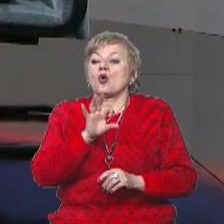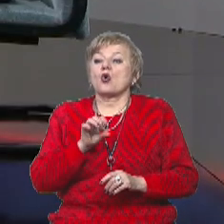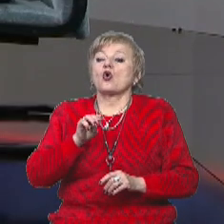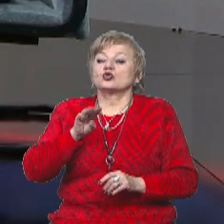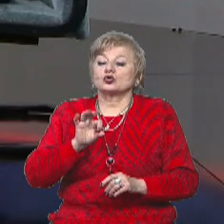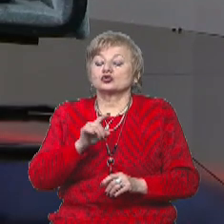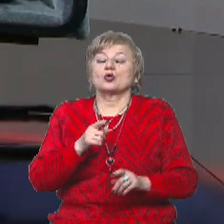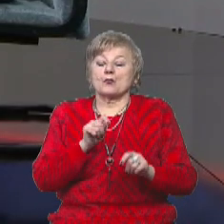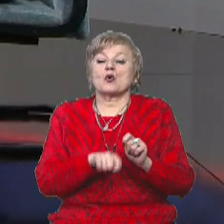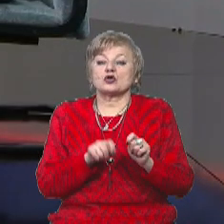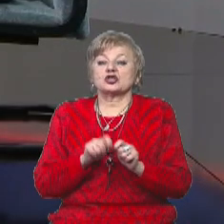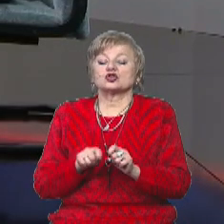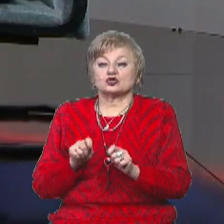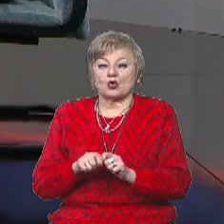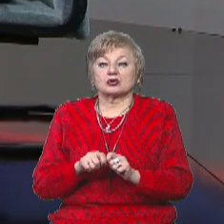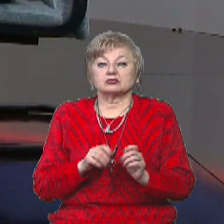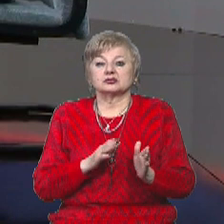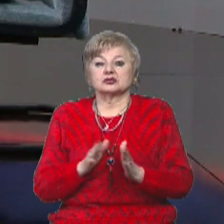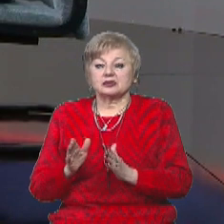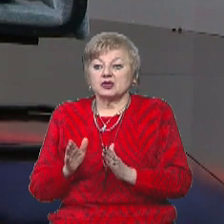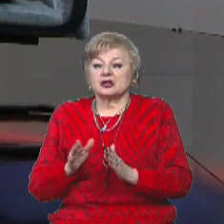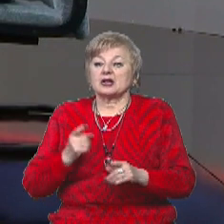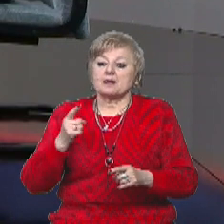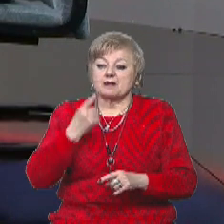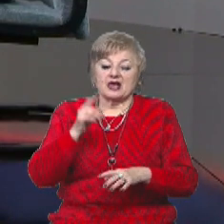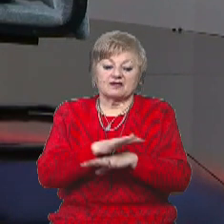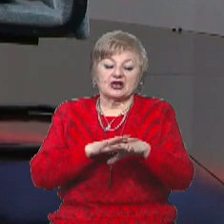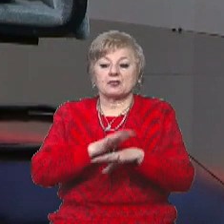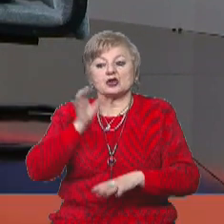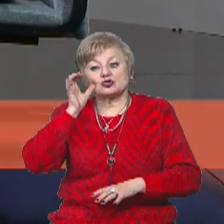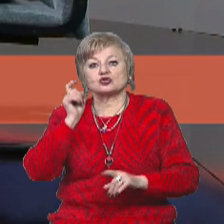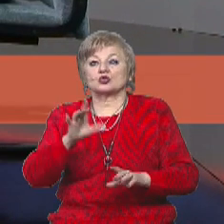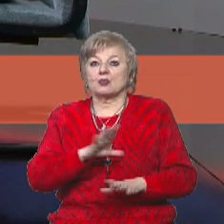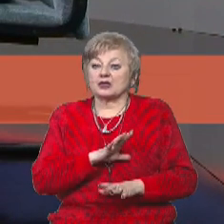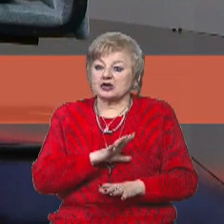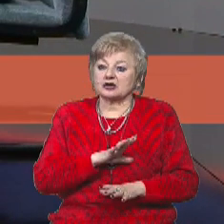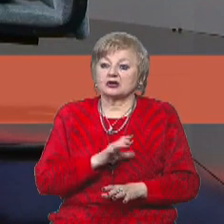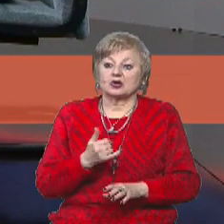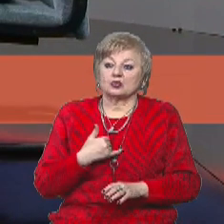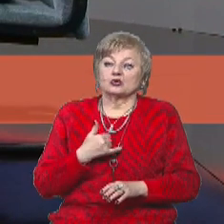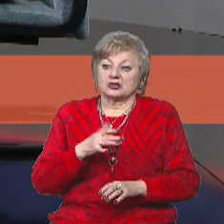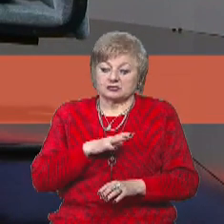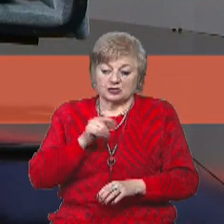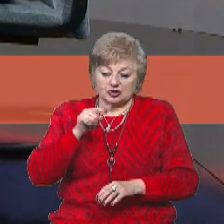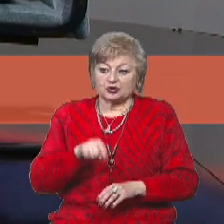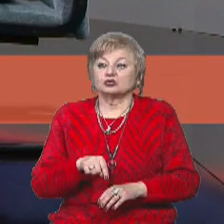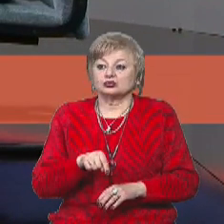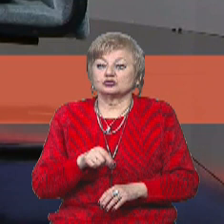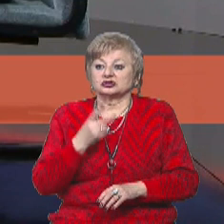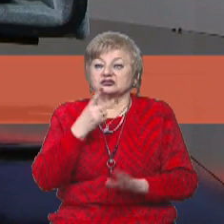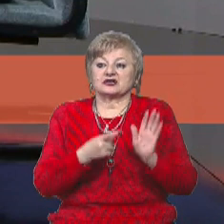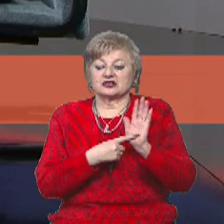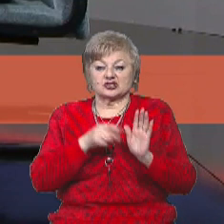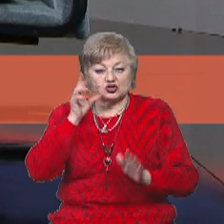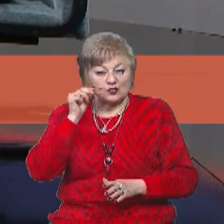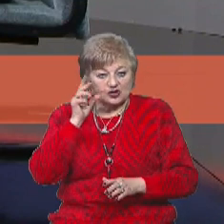говоримо, моніторинг, про систему, да, про систему моніторингу і про перші громадські слухання, які відбулися. У нас тут вже було в студії ефір був, да,